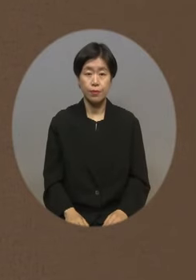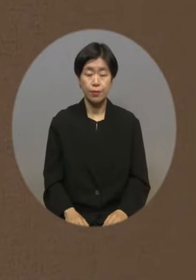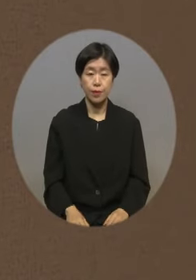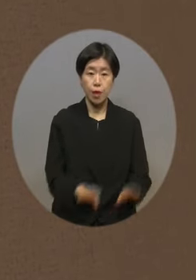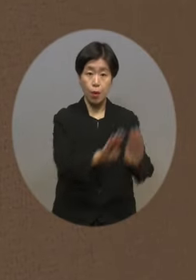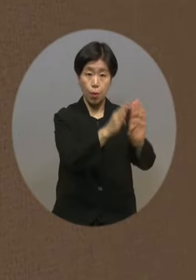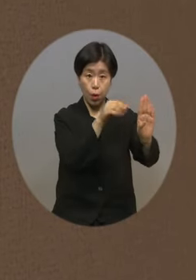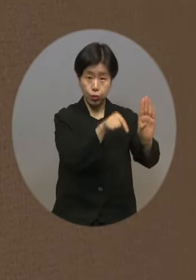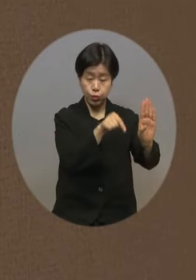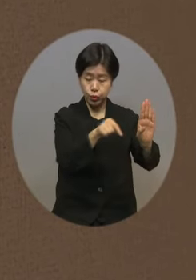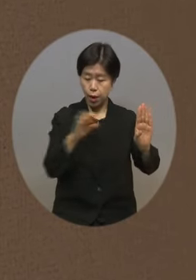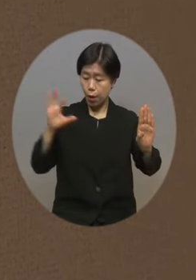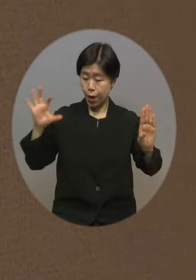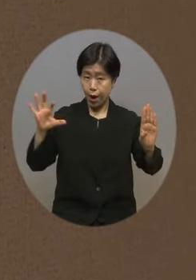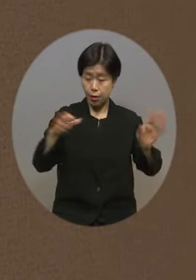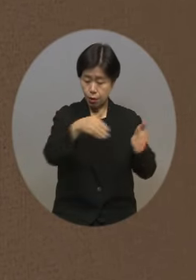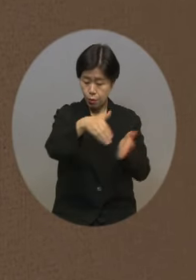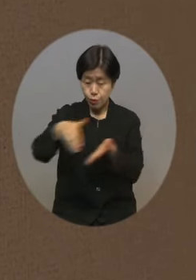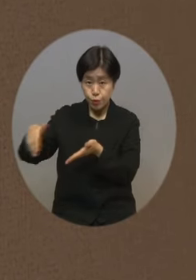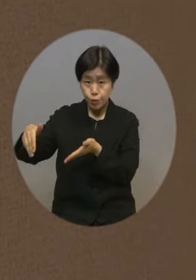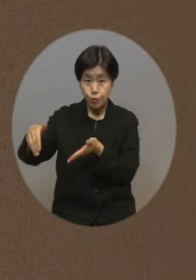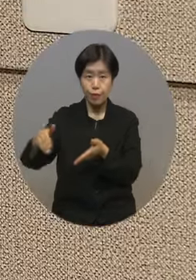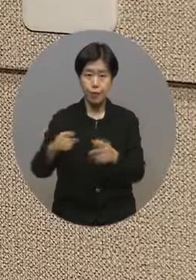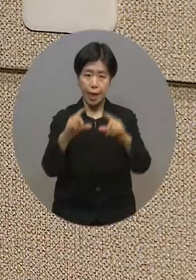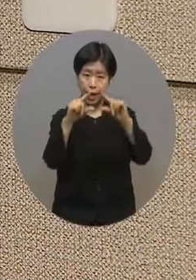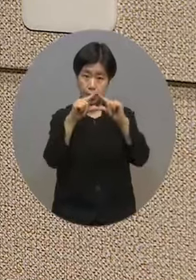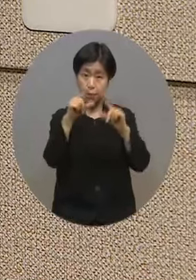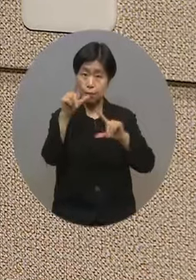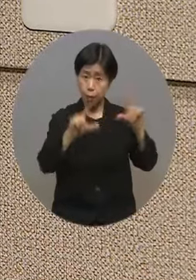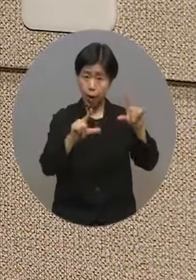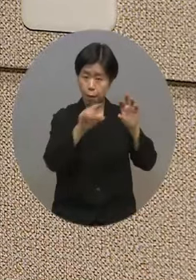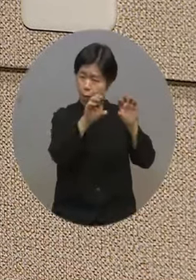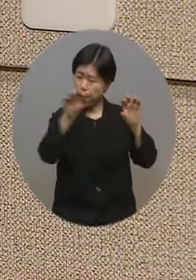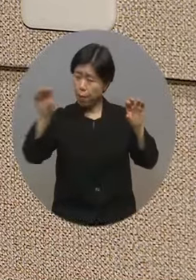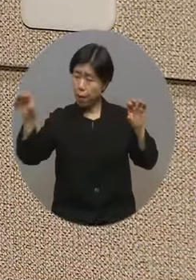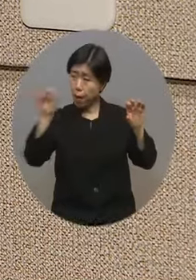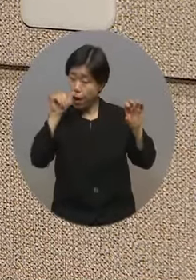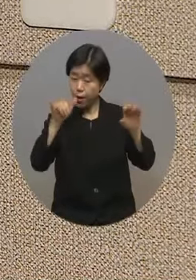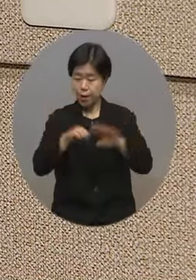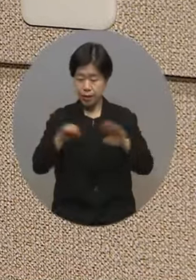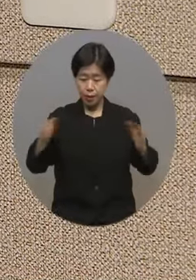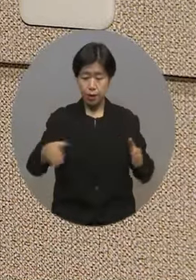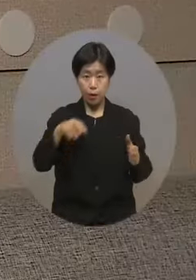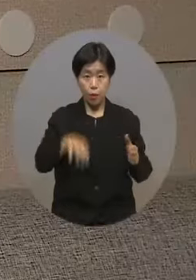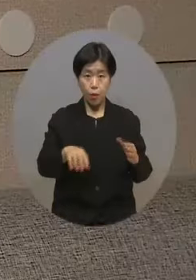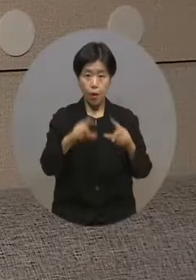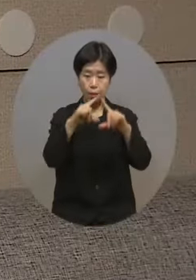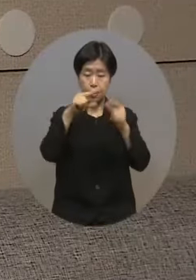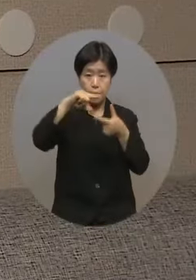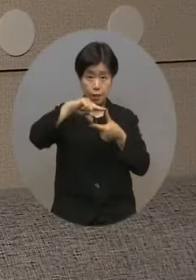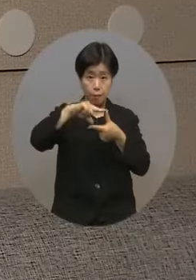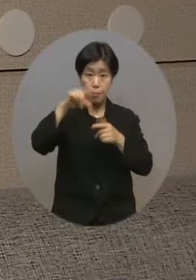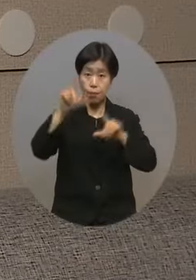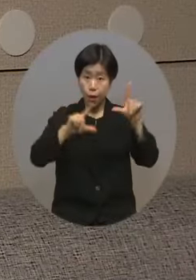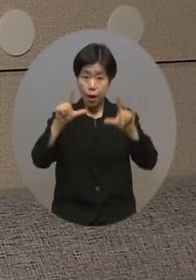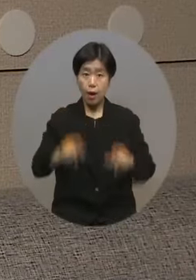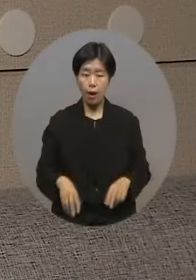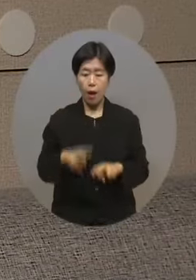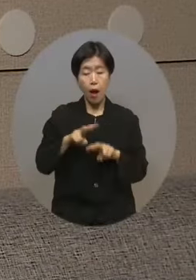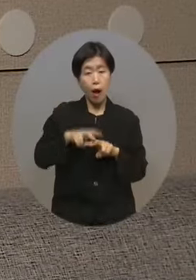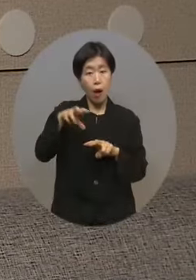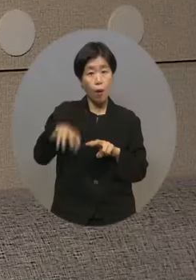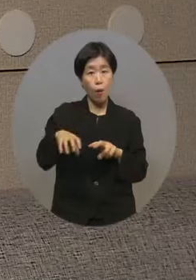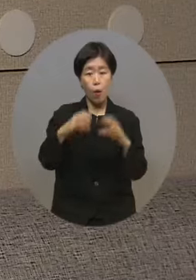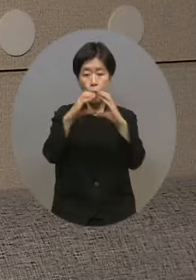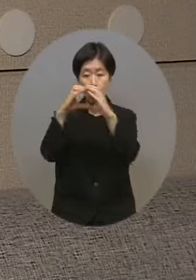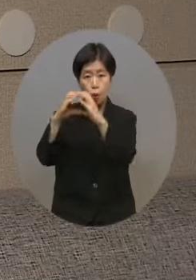현관부터 화장실까지는 세모 모양의 몰딩이, 책상이 있는 쪽은 네모 모양이, 거실로 들어서면 소파가 있는 쪽은